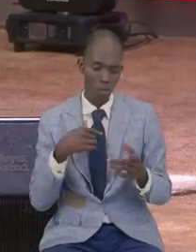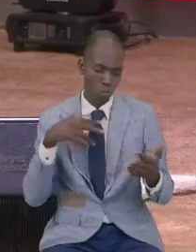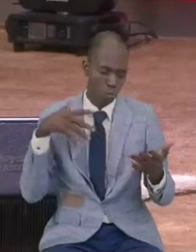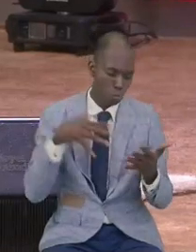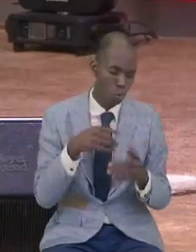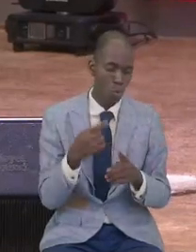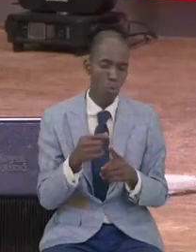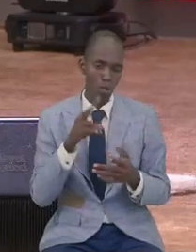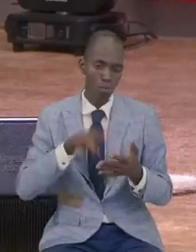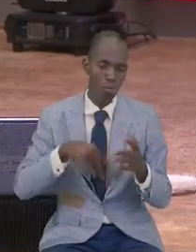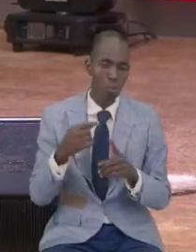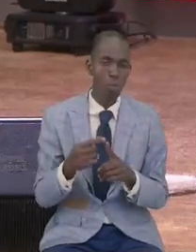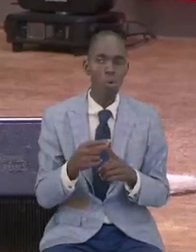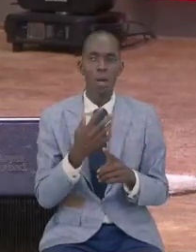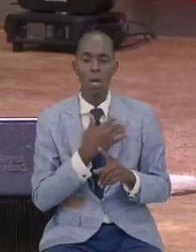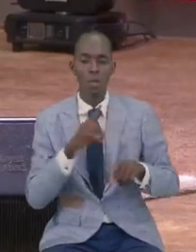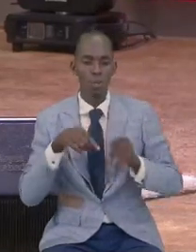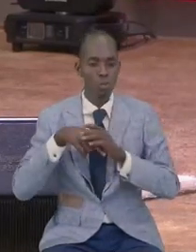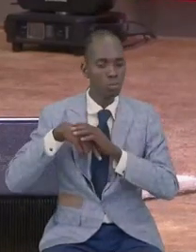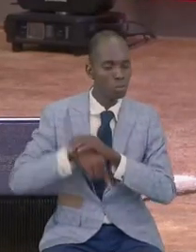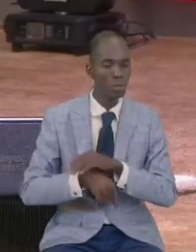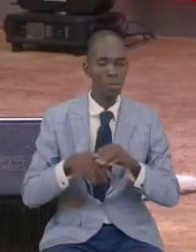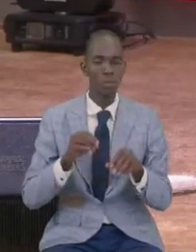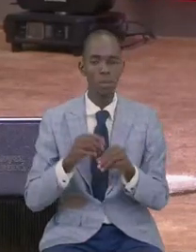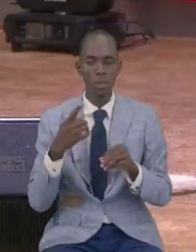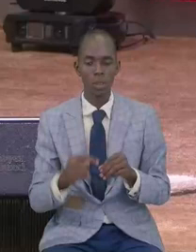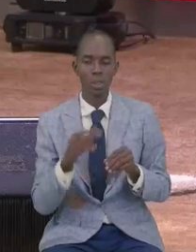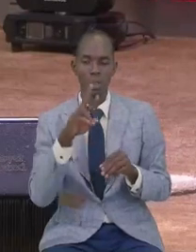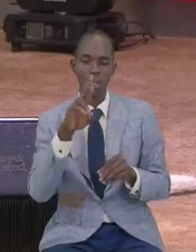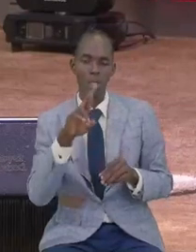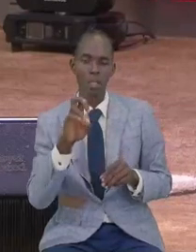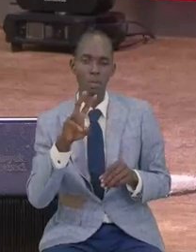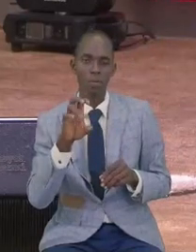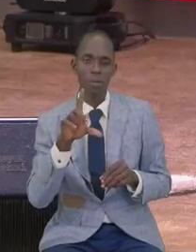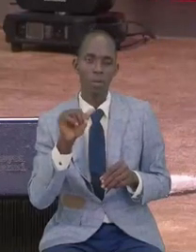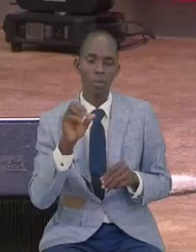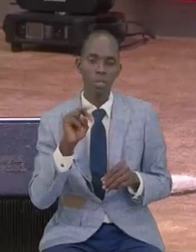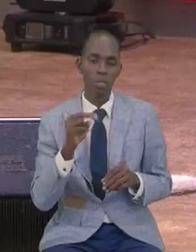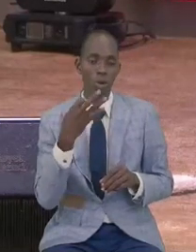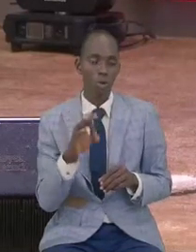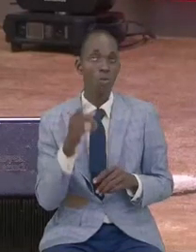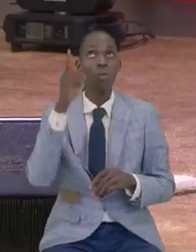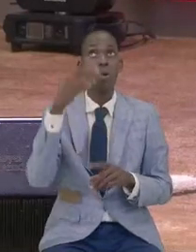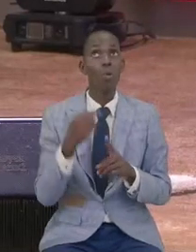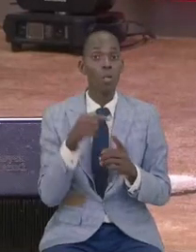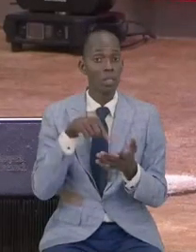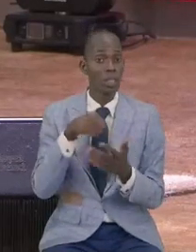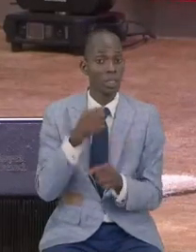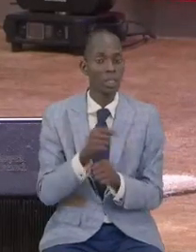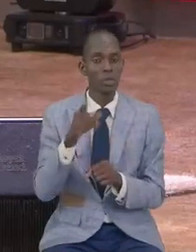nous étudions la parole, comme on s'approfondit dans la révélation du Seigneur, cette année, vous